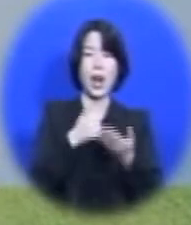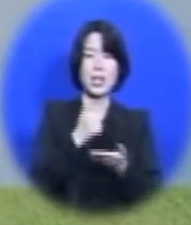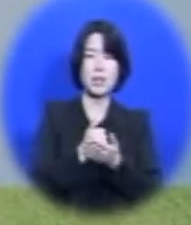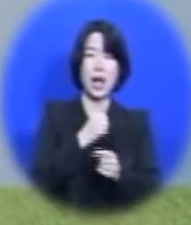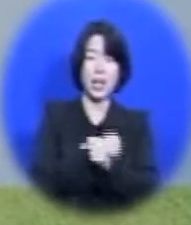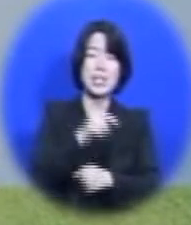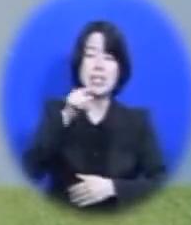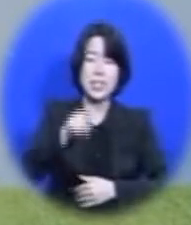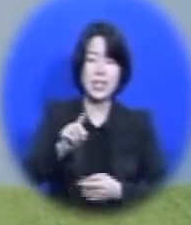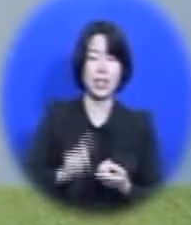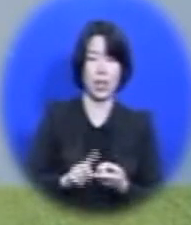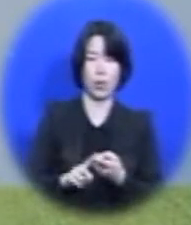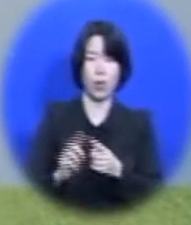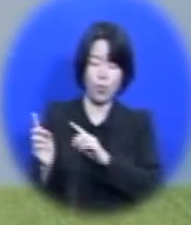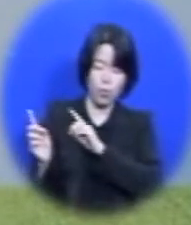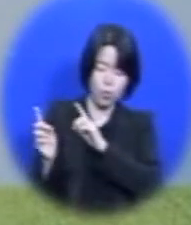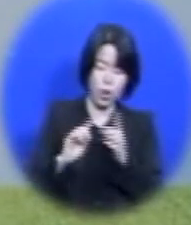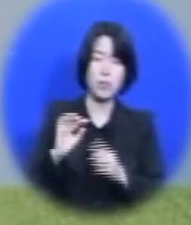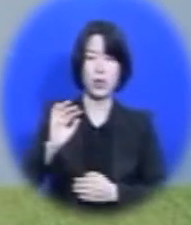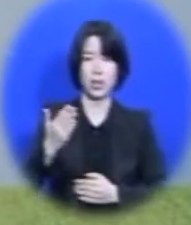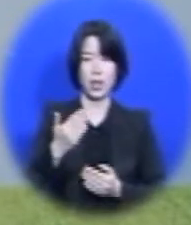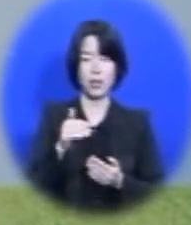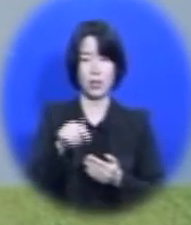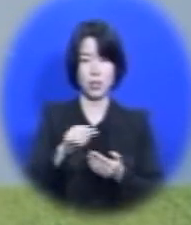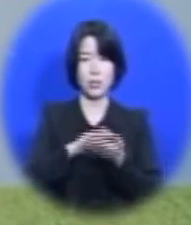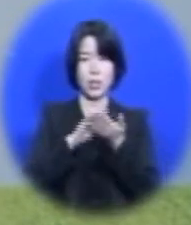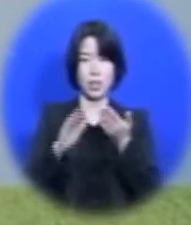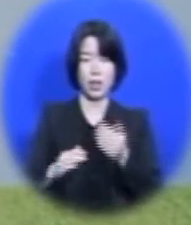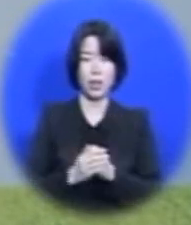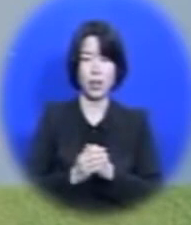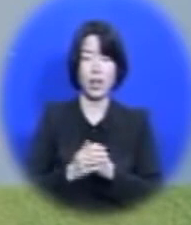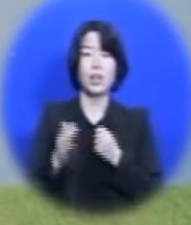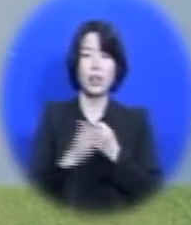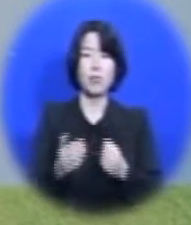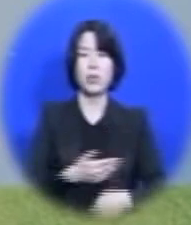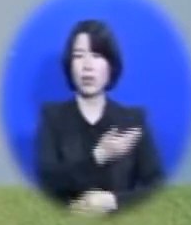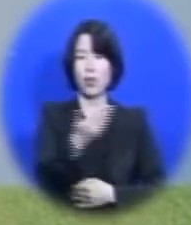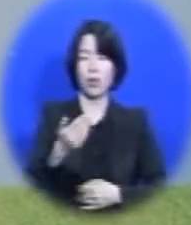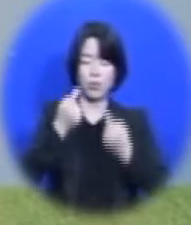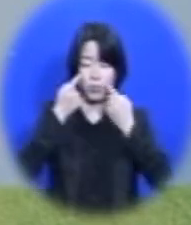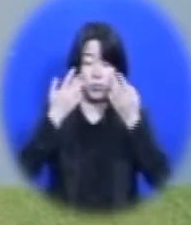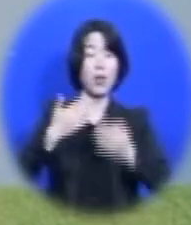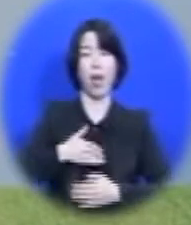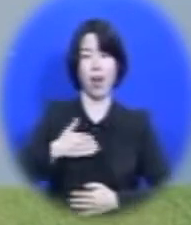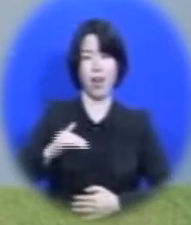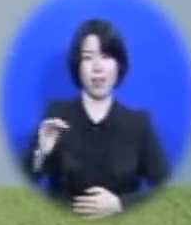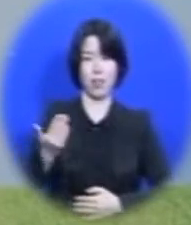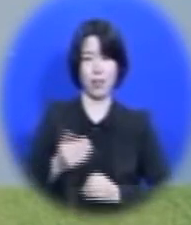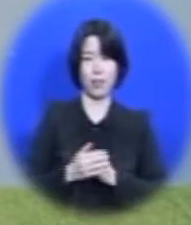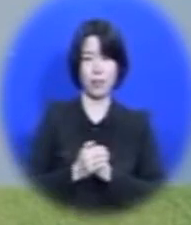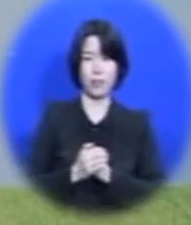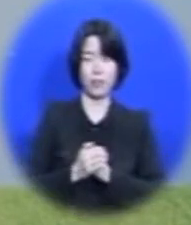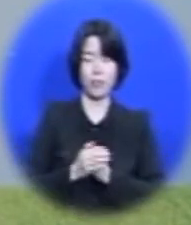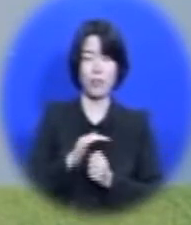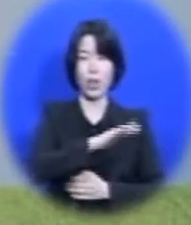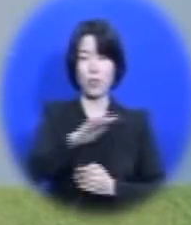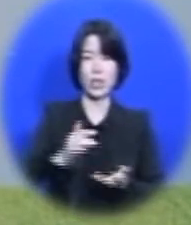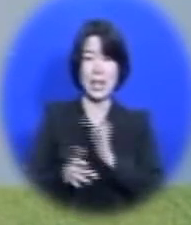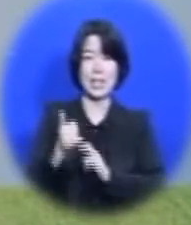그대로 우리가 회복이 된 겁니다. 다시. 그러므로 여러분 분명히 아셔야 합니다. 우리가 예수를